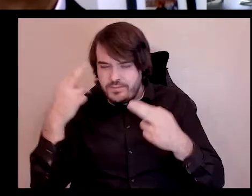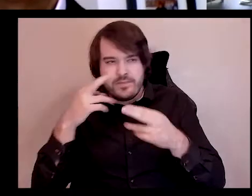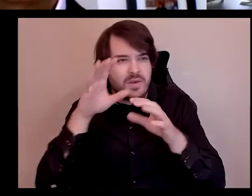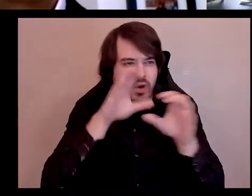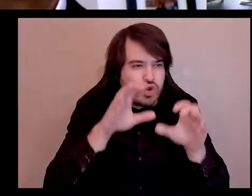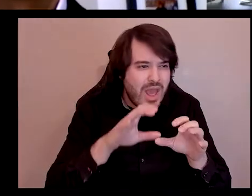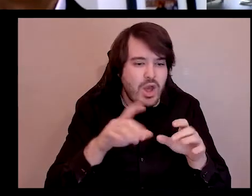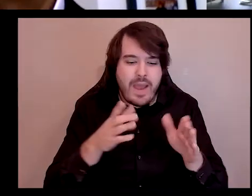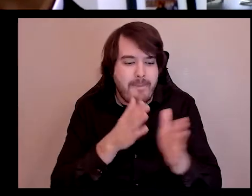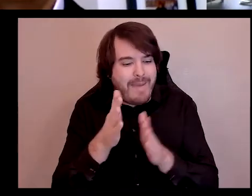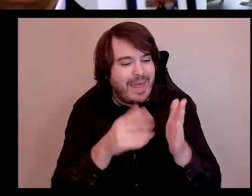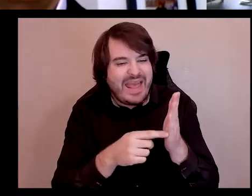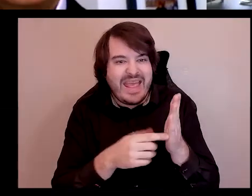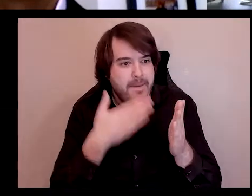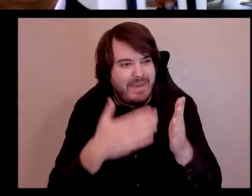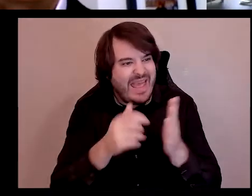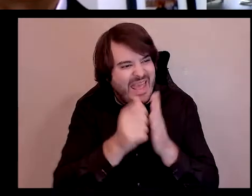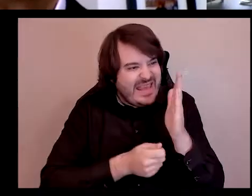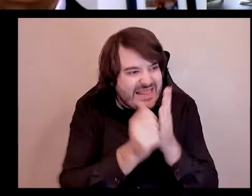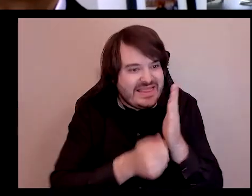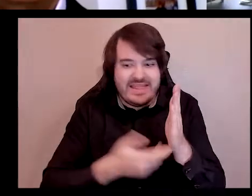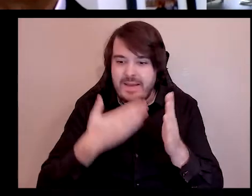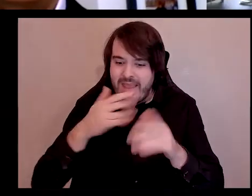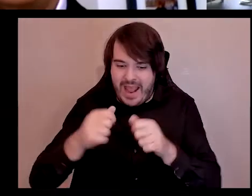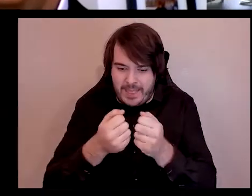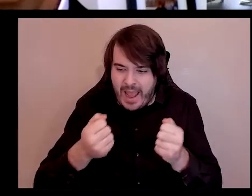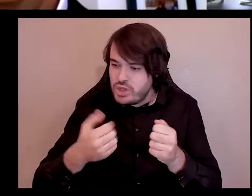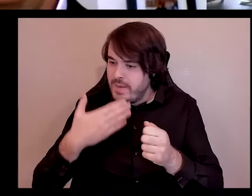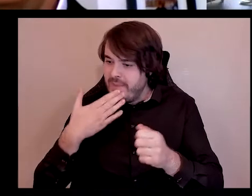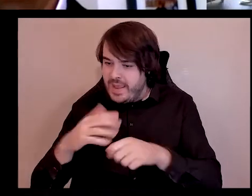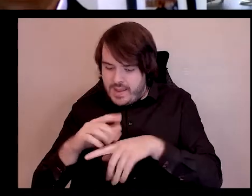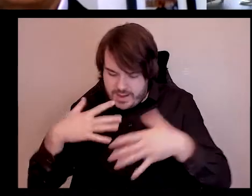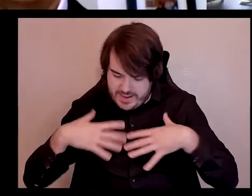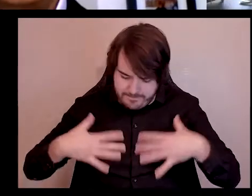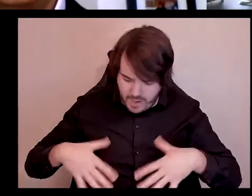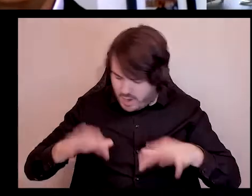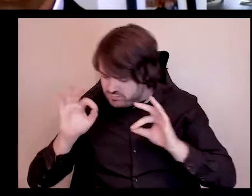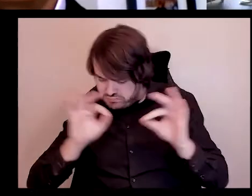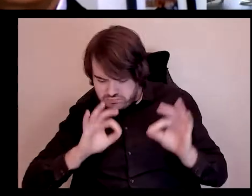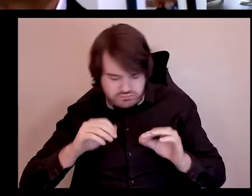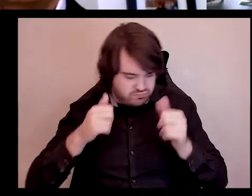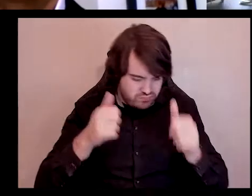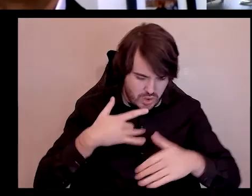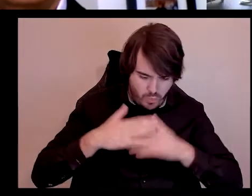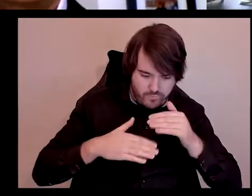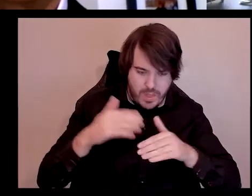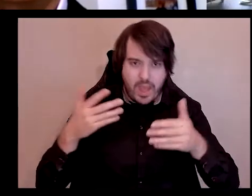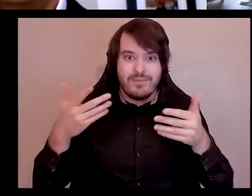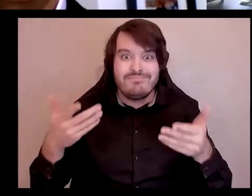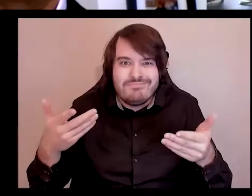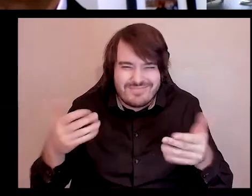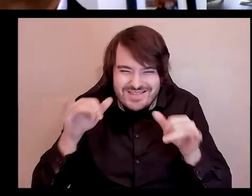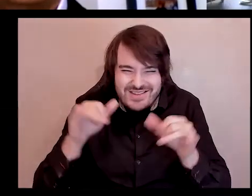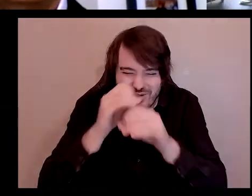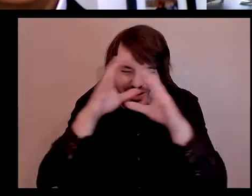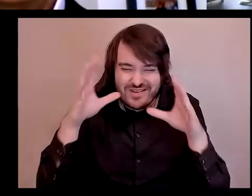avant. S'il ne s'est pas mis dans le contexte, s'il n'a pas fait une réflexion, s'il n'a pas aiguisé ses patins, à s'assurer que son hockey est en bon état,